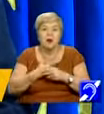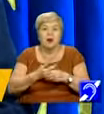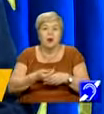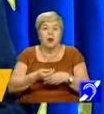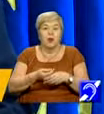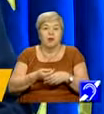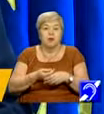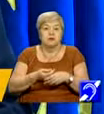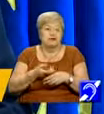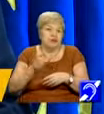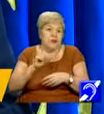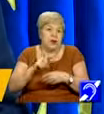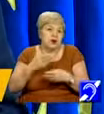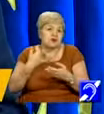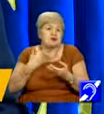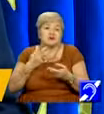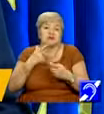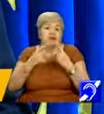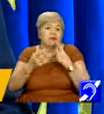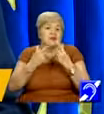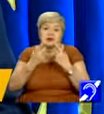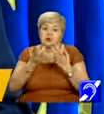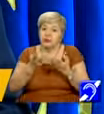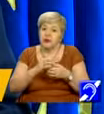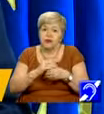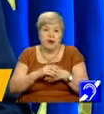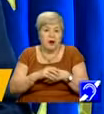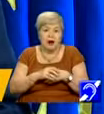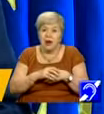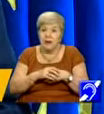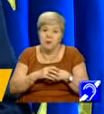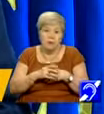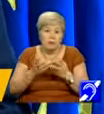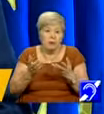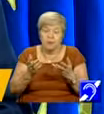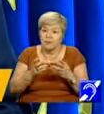iarăși cred că discuțiile devin mai mult sau mai puțin teoretice.